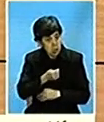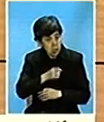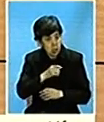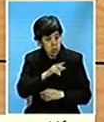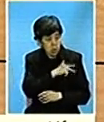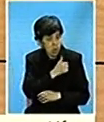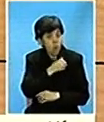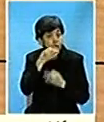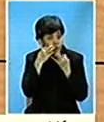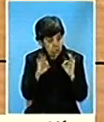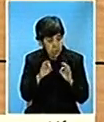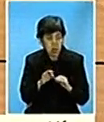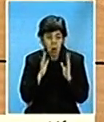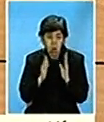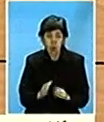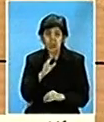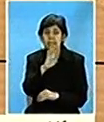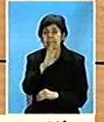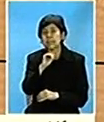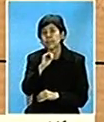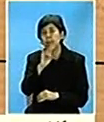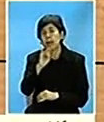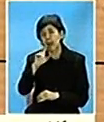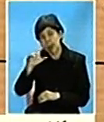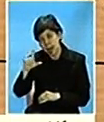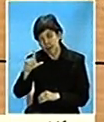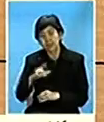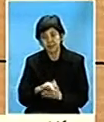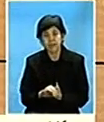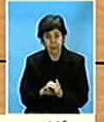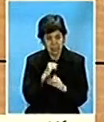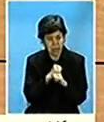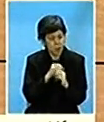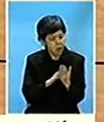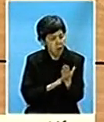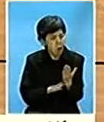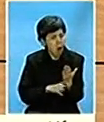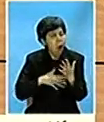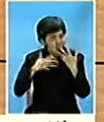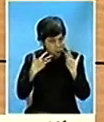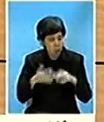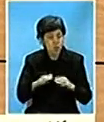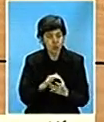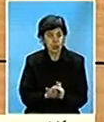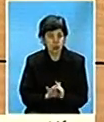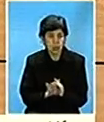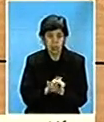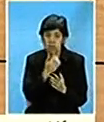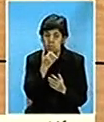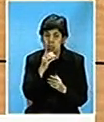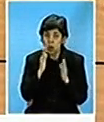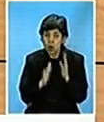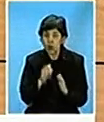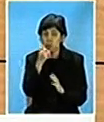าธารณสุข48ล้านคนนะครับอันนี้ทำมาหลายปีแล้วในเรื่องนี้นะ16ล้านคน